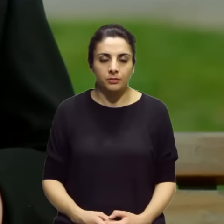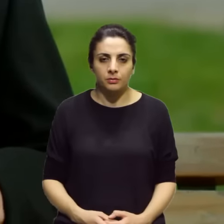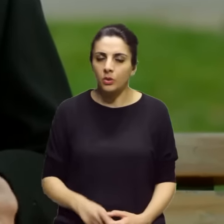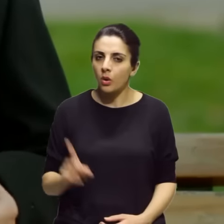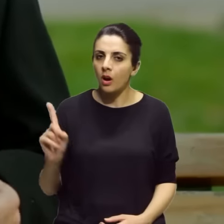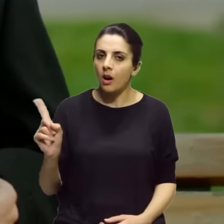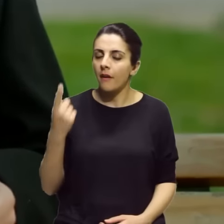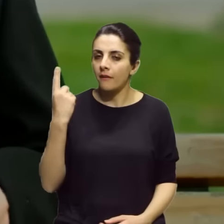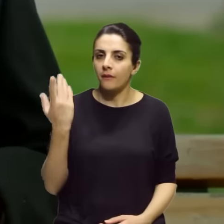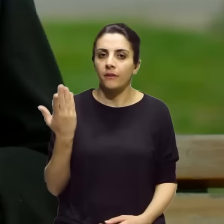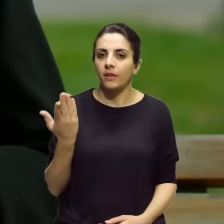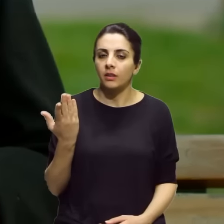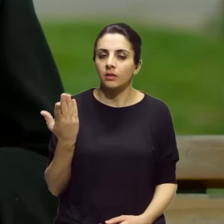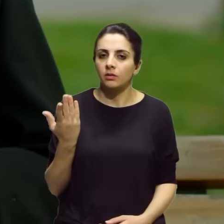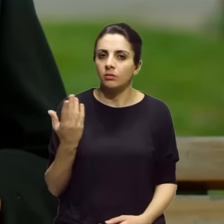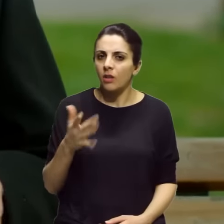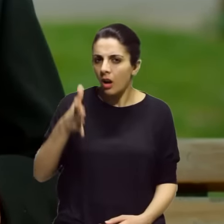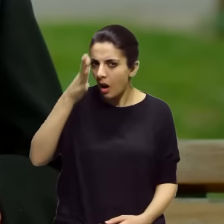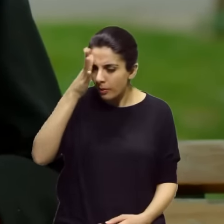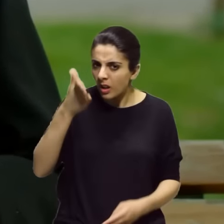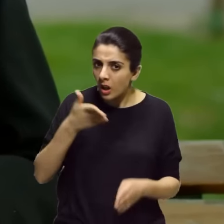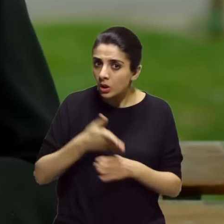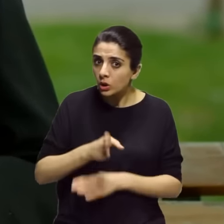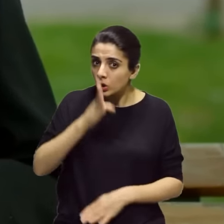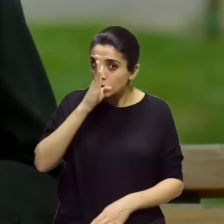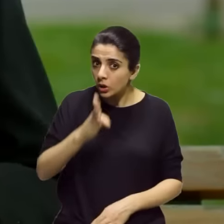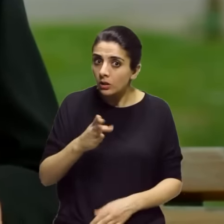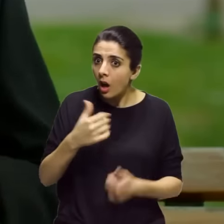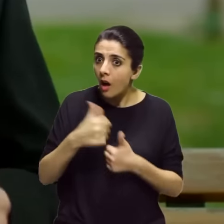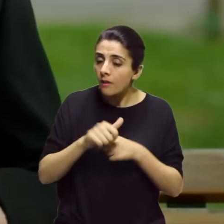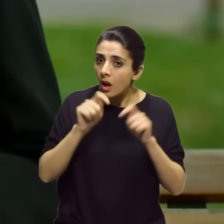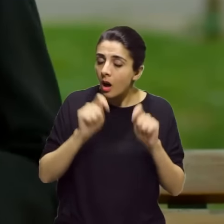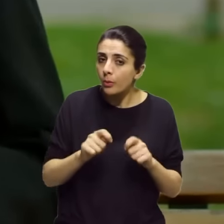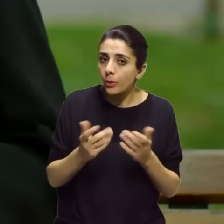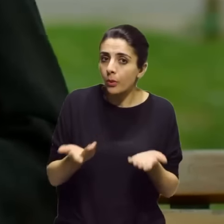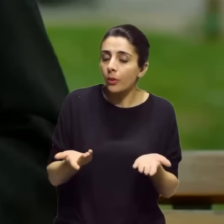Vay be. Ulan bu salak bayağı ciddi ciddi evleniyor.